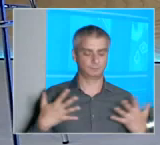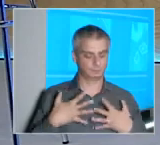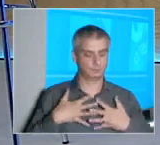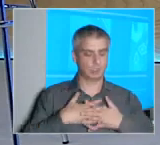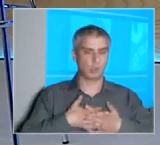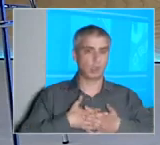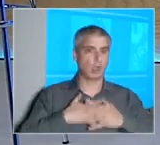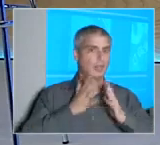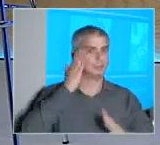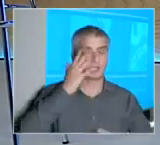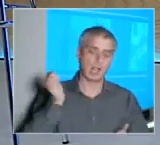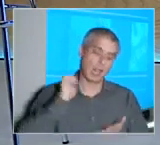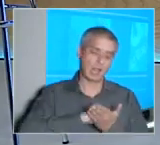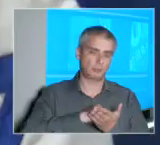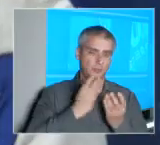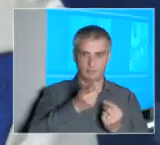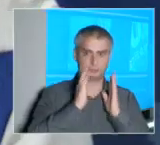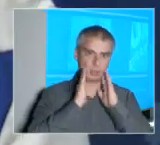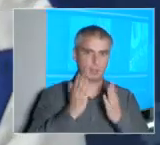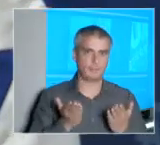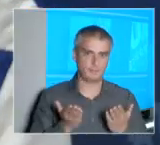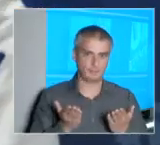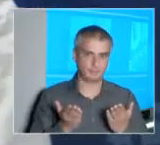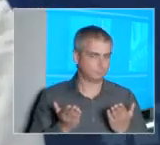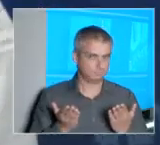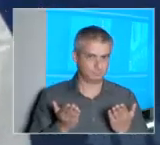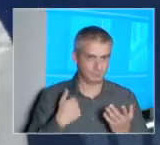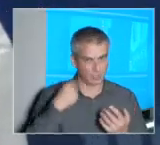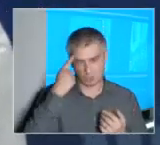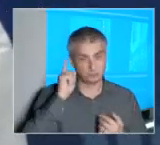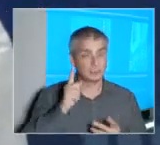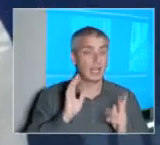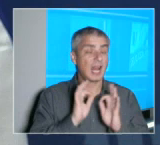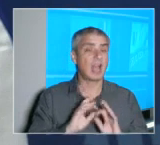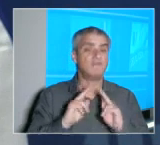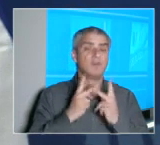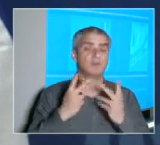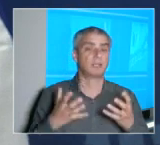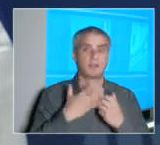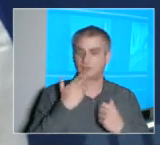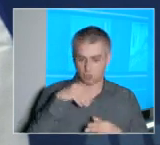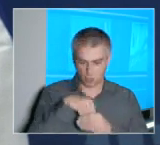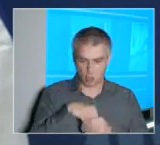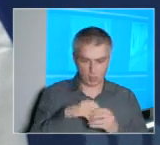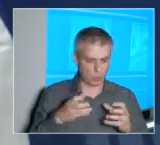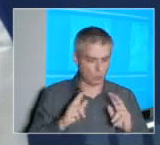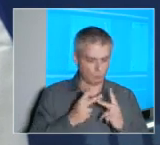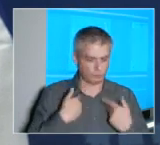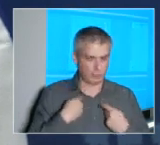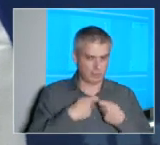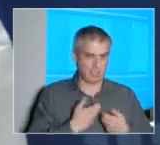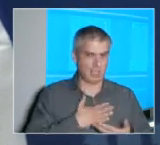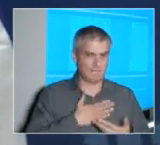קואליציה עתידית על חשבון הדברים שאתה מאמין בהם. אני לא חושב שצריך לתת לאף קבוצה בחברה הישראלית, כולל הקבוצה שאני חבר בה,